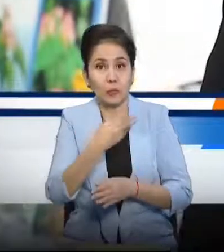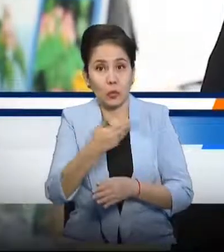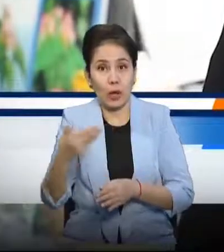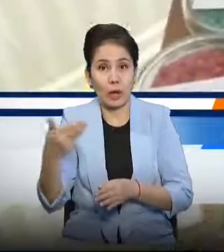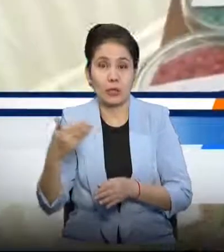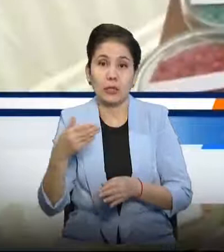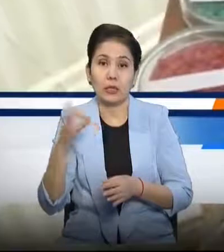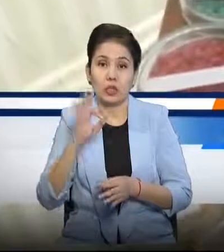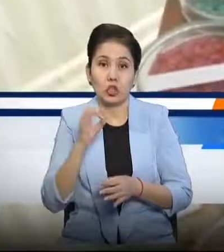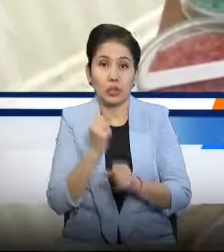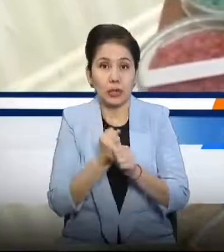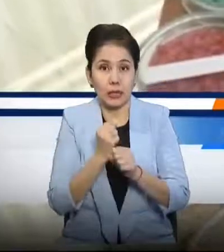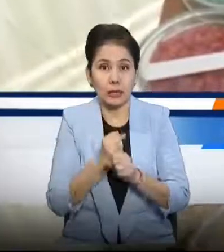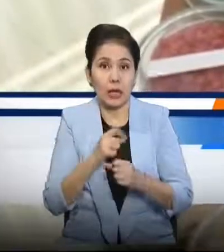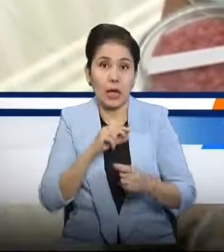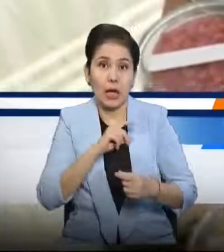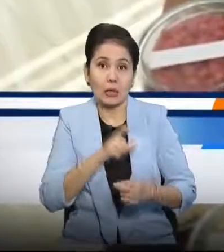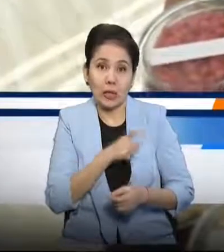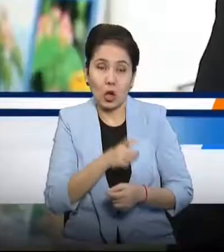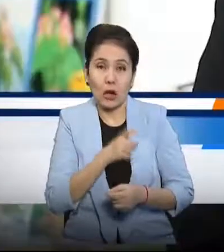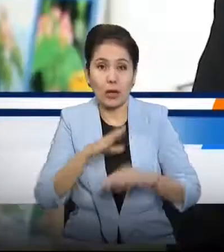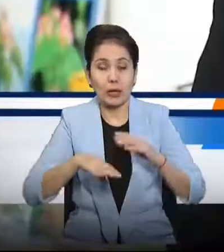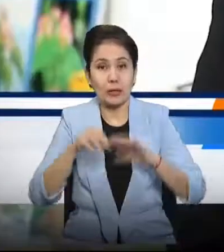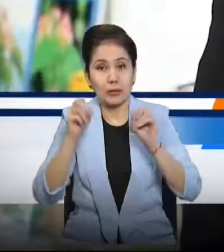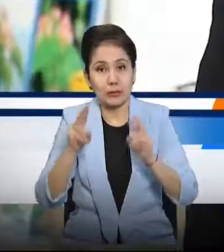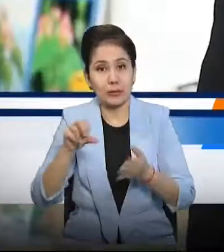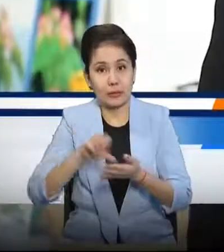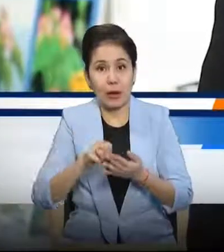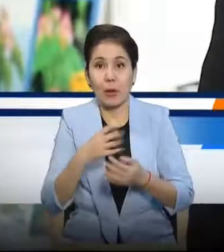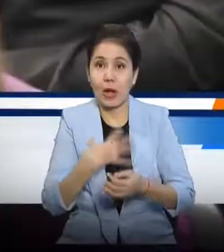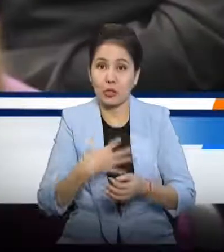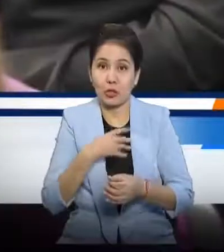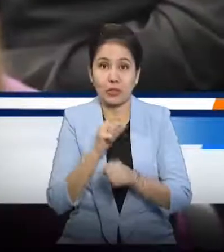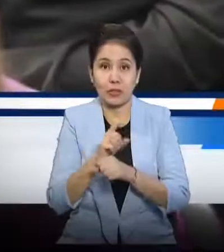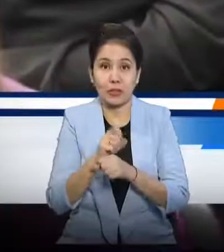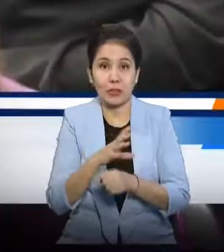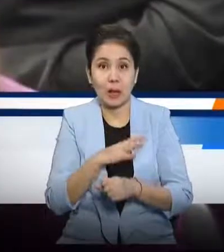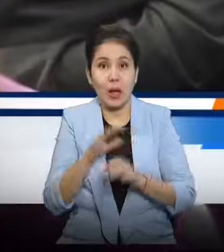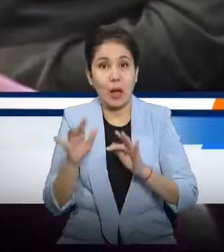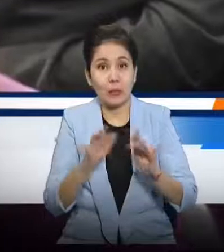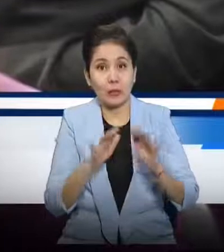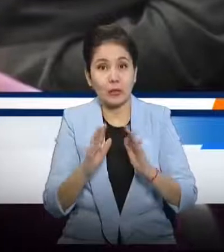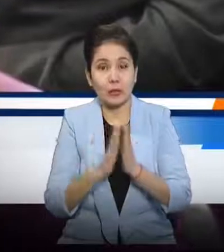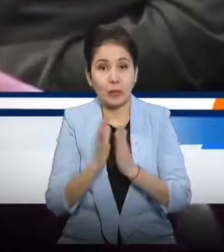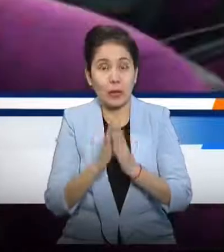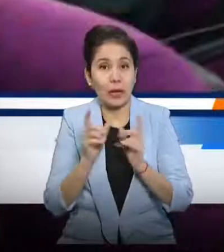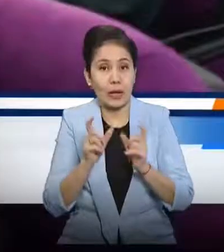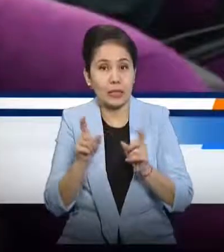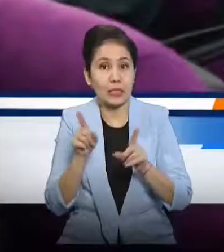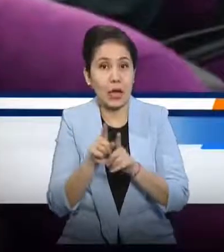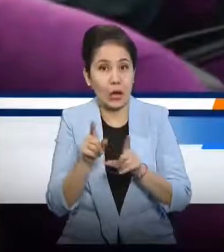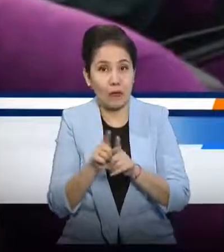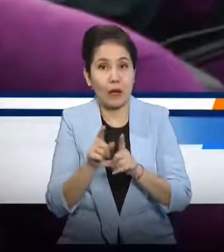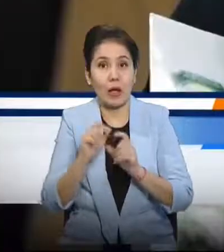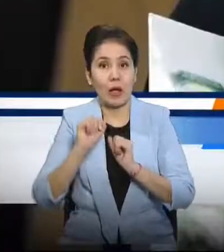joriy qilish masalasi dehqonlarimiz bilan klasterlarimizda hamkorlikda ishlash asosiy vazifamiz bo'ldi. Anjuman o'simliklar karantini va himoyasi